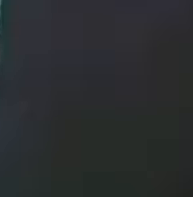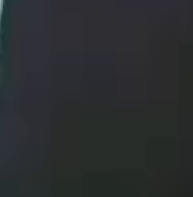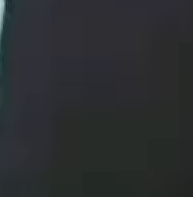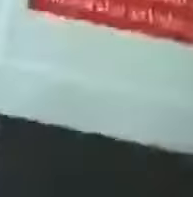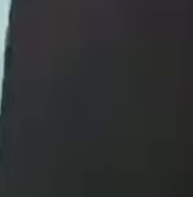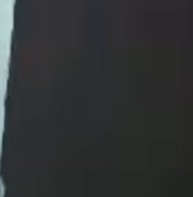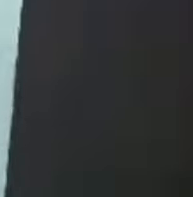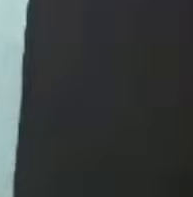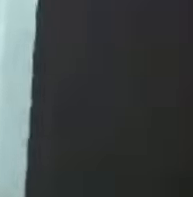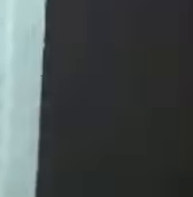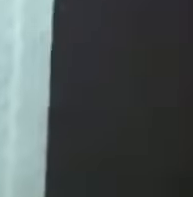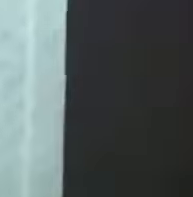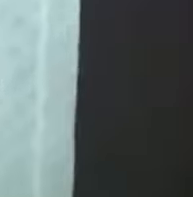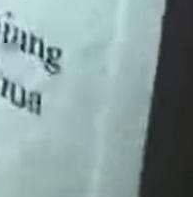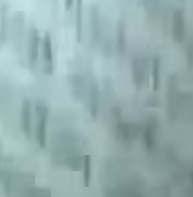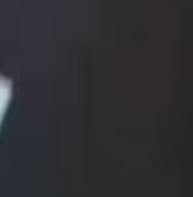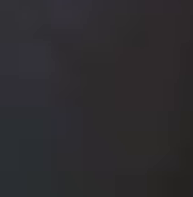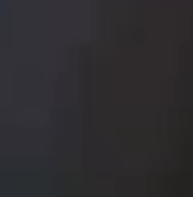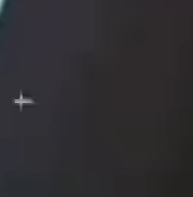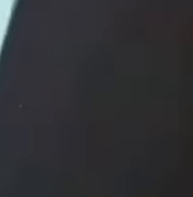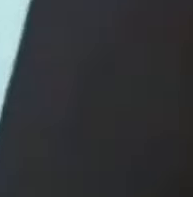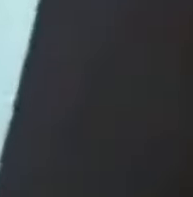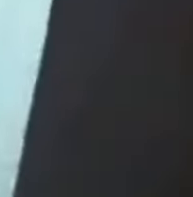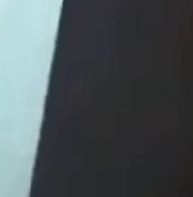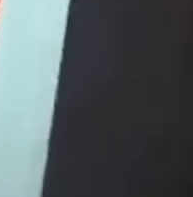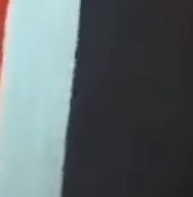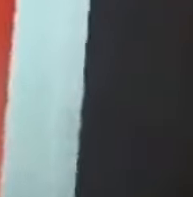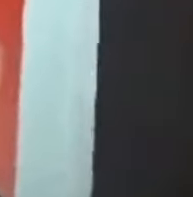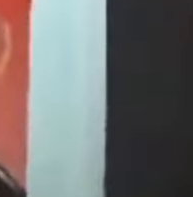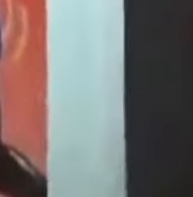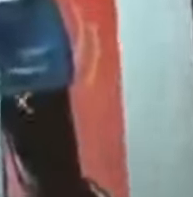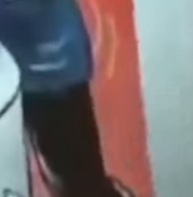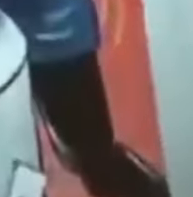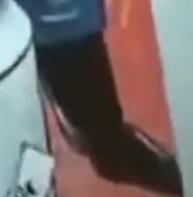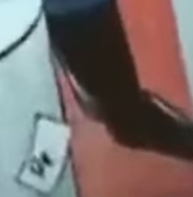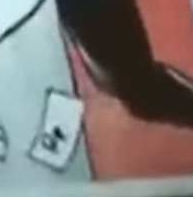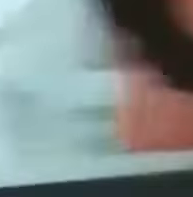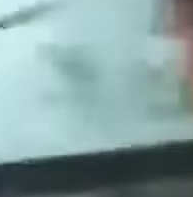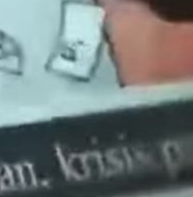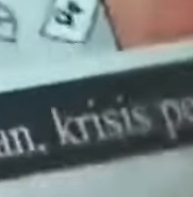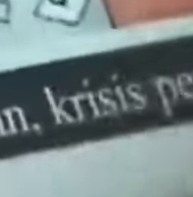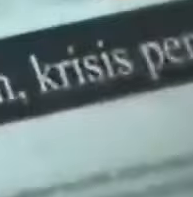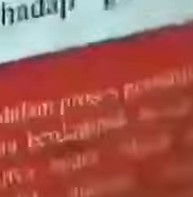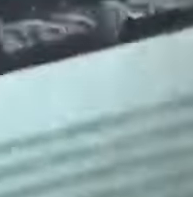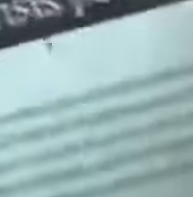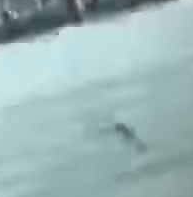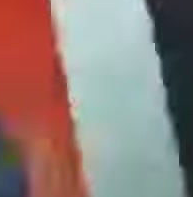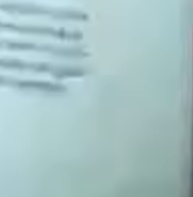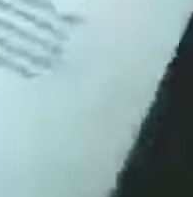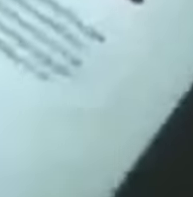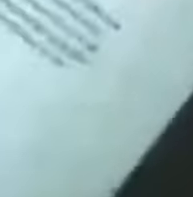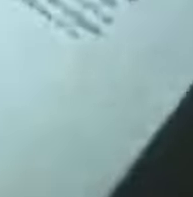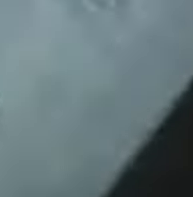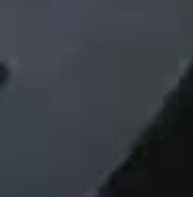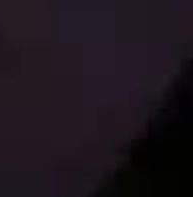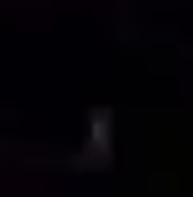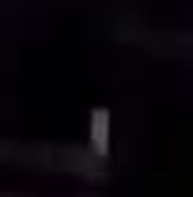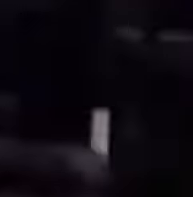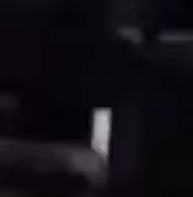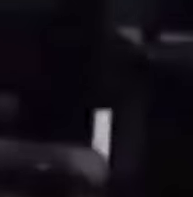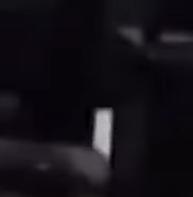dan pengangguran. Ketidakpedulian masyarakat membawa dampak jangka panjang yang dapat dirasakan oleh semua